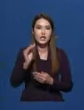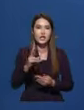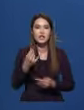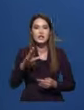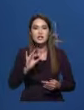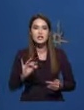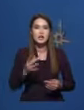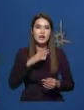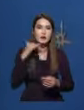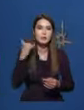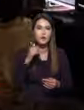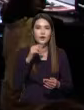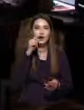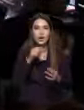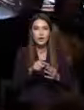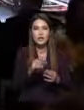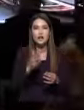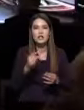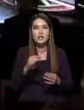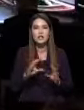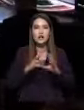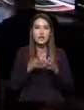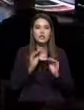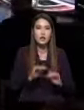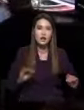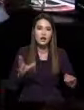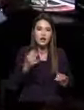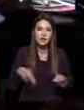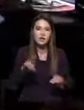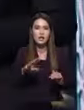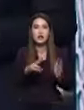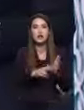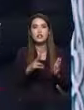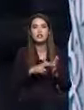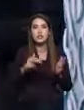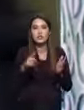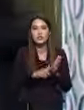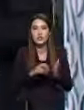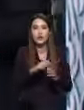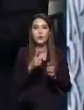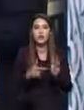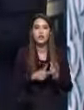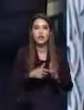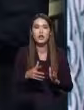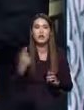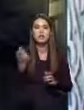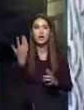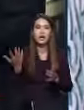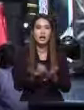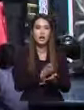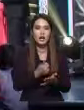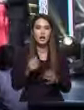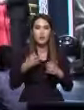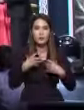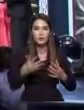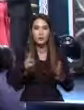лицей-интернатын, бір колледж, спектрум халықаралық балабақшасын, 8 жекеменшік мектеп пен университет салып үлгерген аталмыш ұйымның